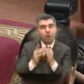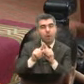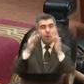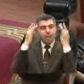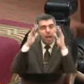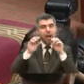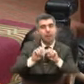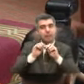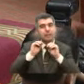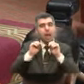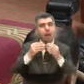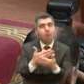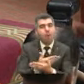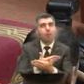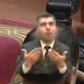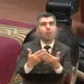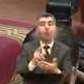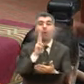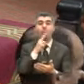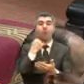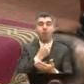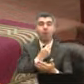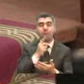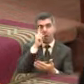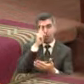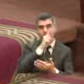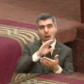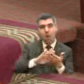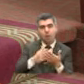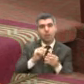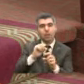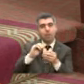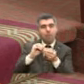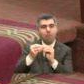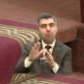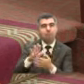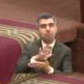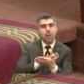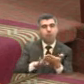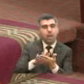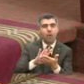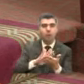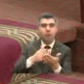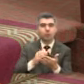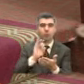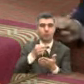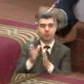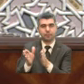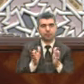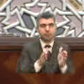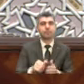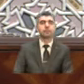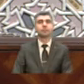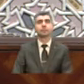أن نوفق في ذلك. أضيف بأن الحكومة عازمة على حل هذه المشاكل لأن فيها سمعة المغرب، وشكرا. شكرا سيد